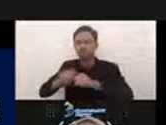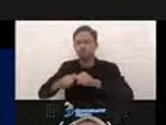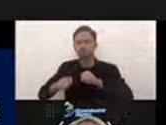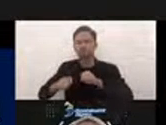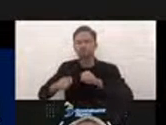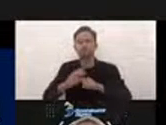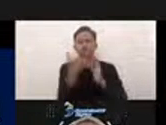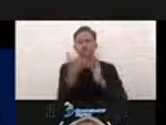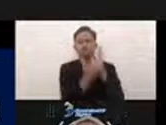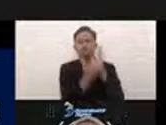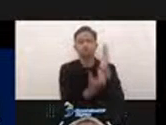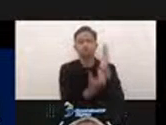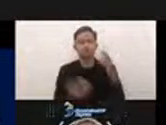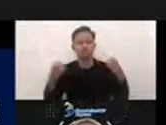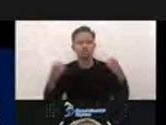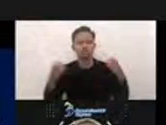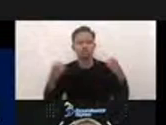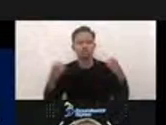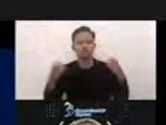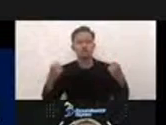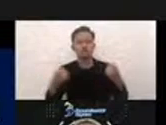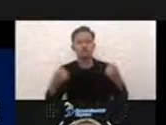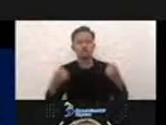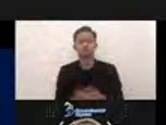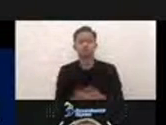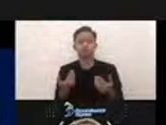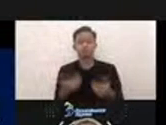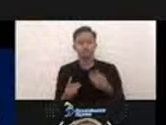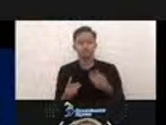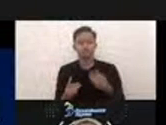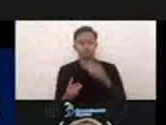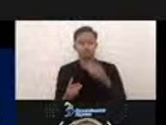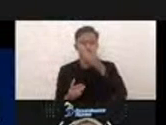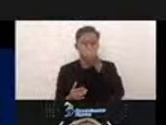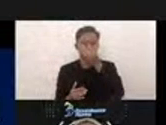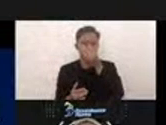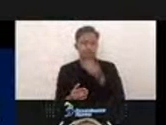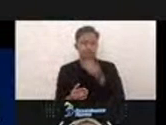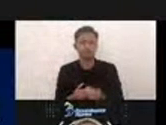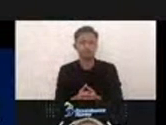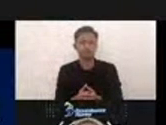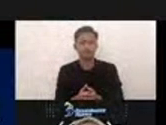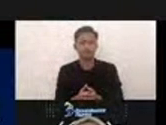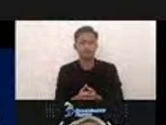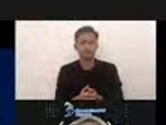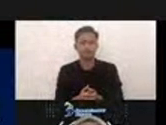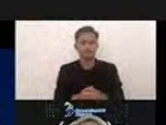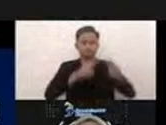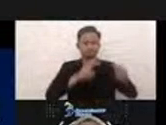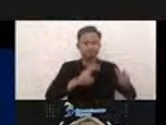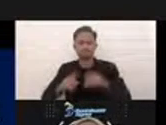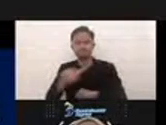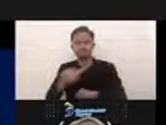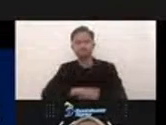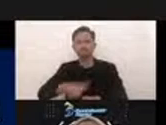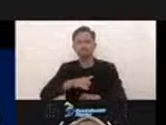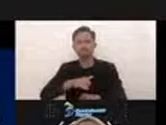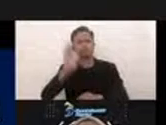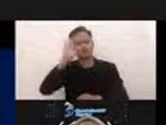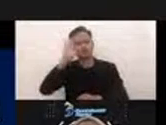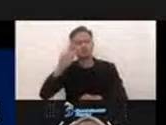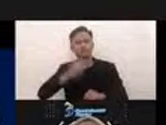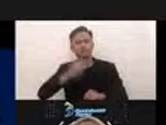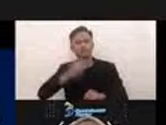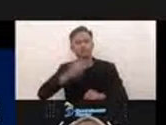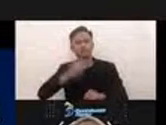regulasi dan kerangka kelembagaan yang kuat kemudian juga eh dari gap analisis yang telah disusun bersama ini nanti